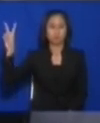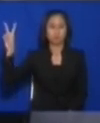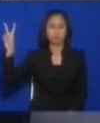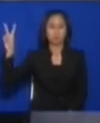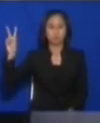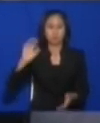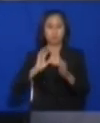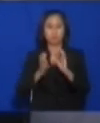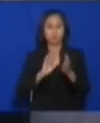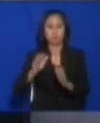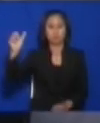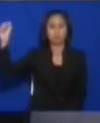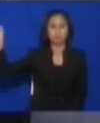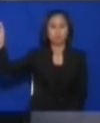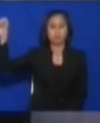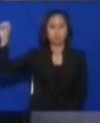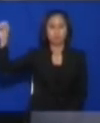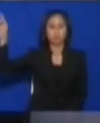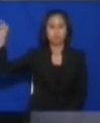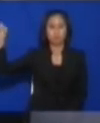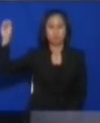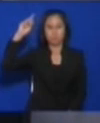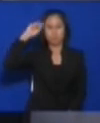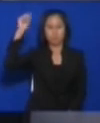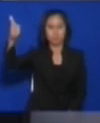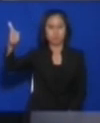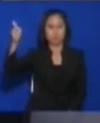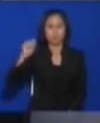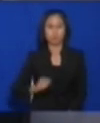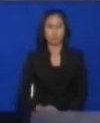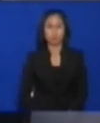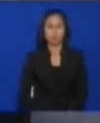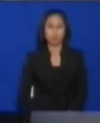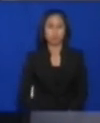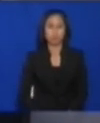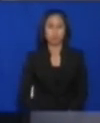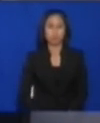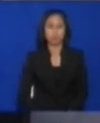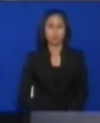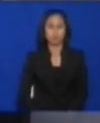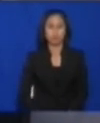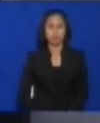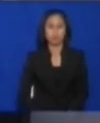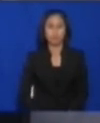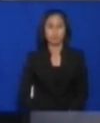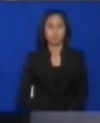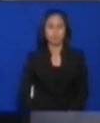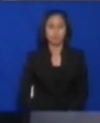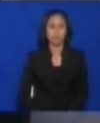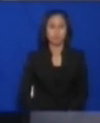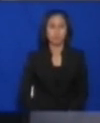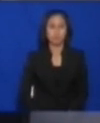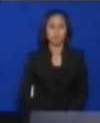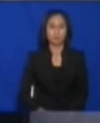terwujudnya SNI competent berintegritas dan profesional dalam sistem birokrasi yang transparan dan